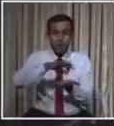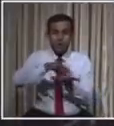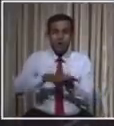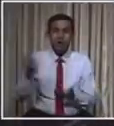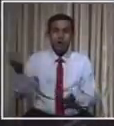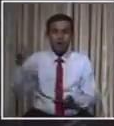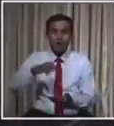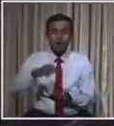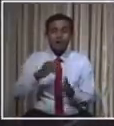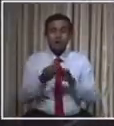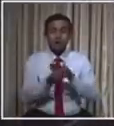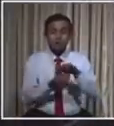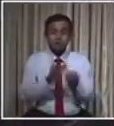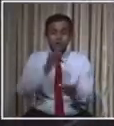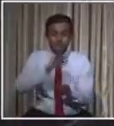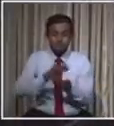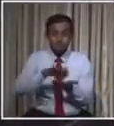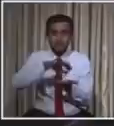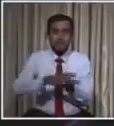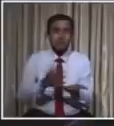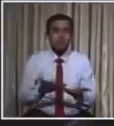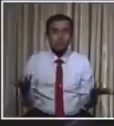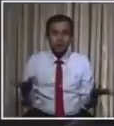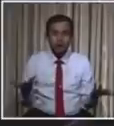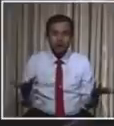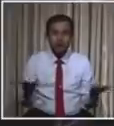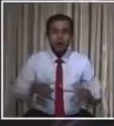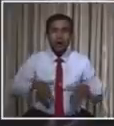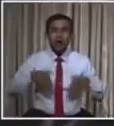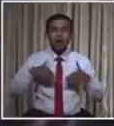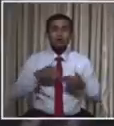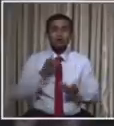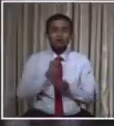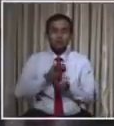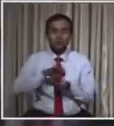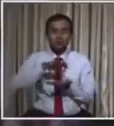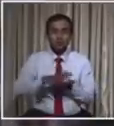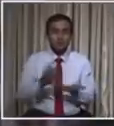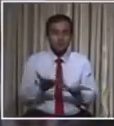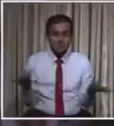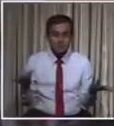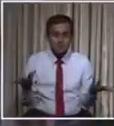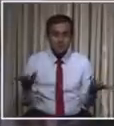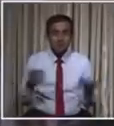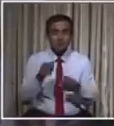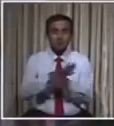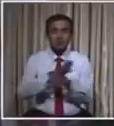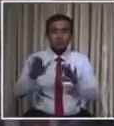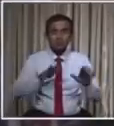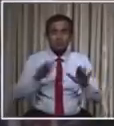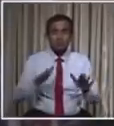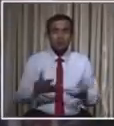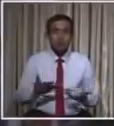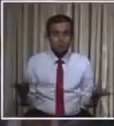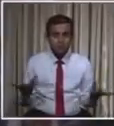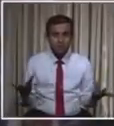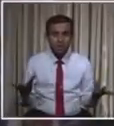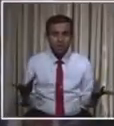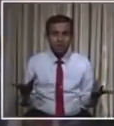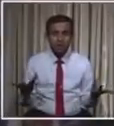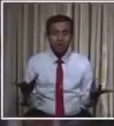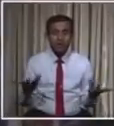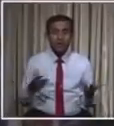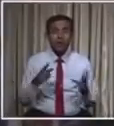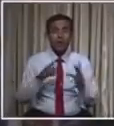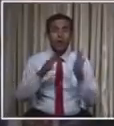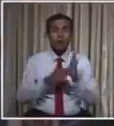අය පරිසරයේ ආරක්ෂාව තහවුරු කරන්න බැරි වුණා. සෞඛ්‍ය ආරක්ෂාව තහවුරු කරන්න බැරි වුණා. කොවිඩ් පාලනය කරගන්න බැරි වුණා. ඔමින්කෝ එන්න